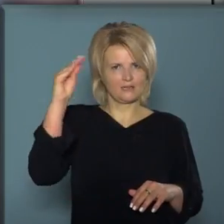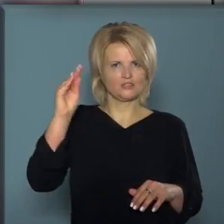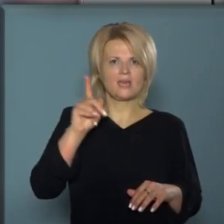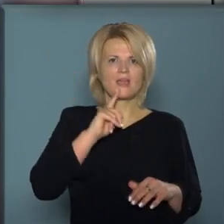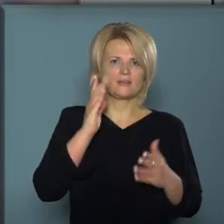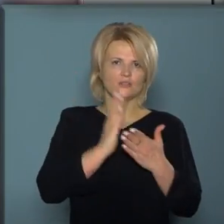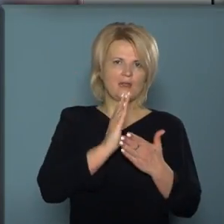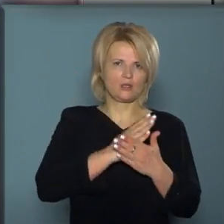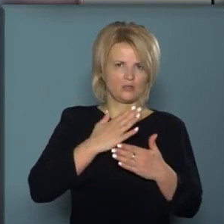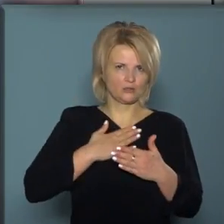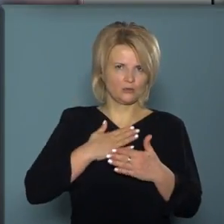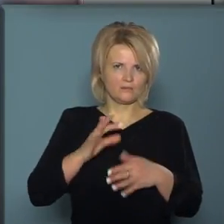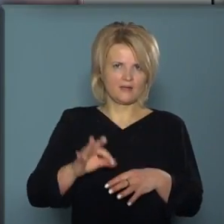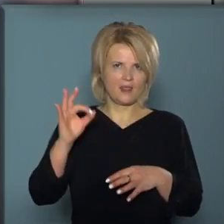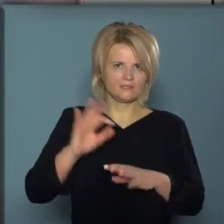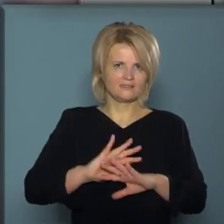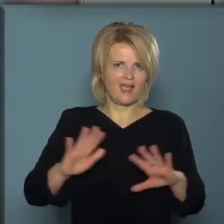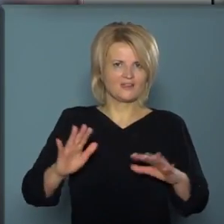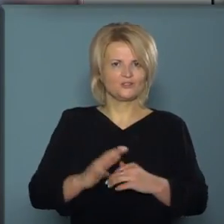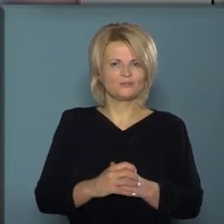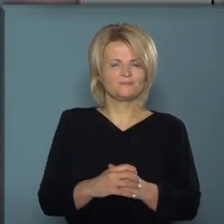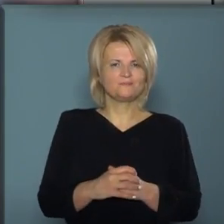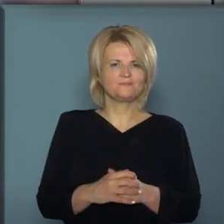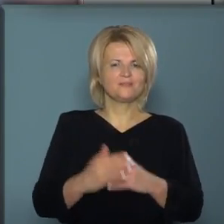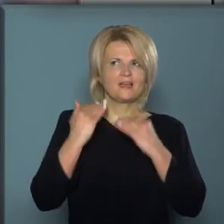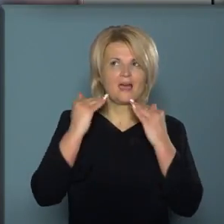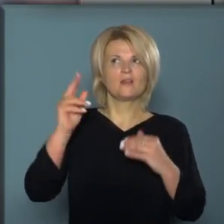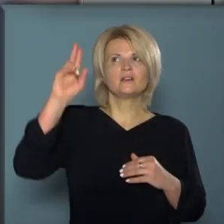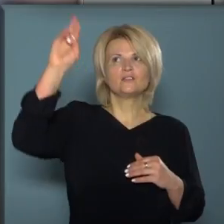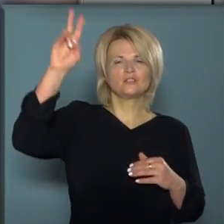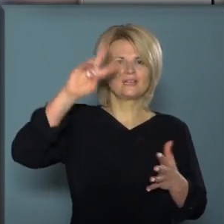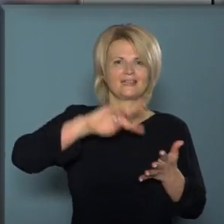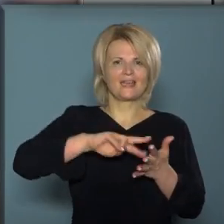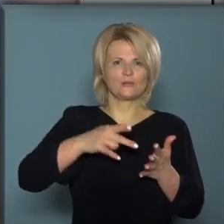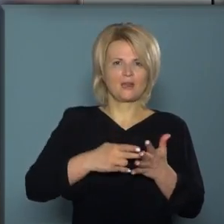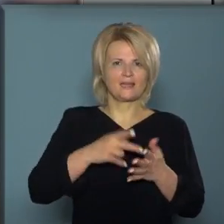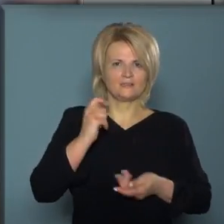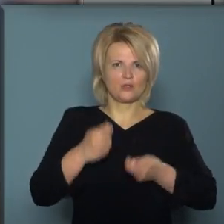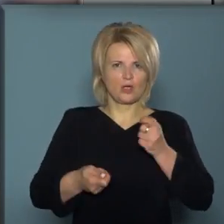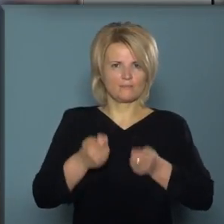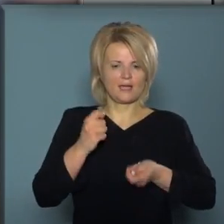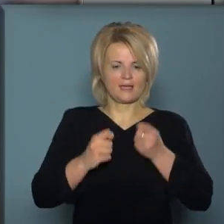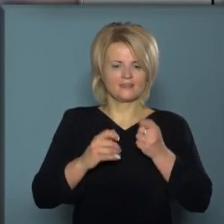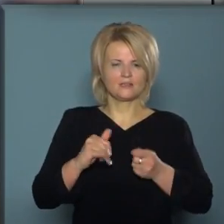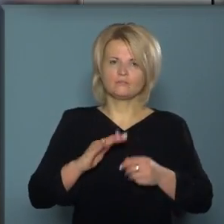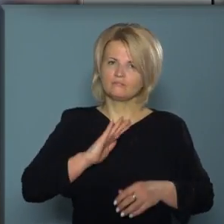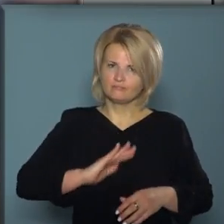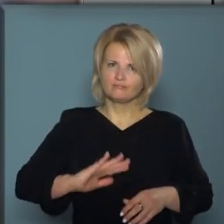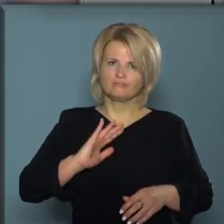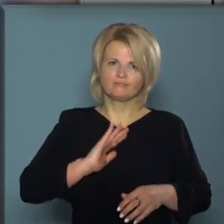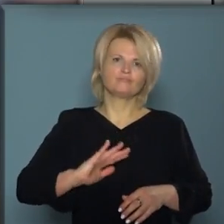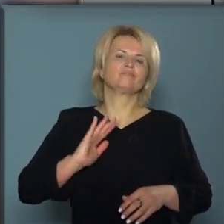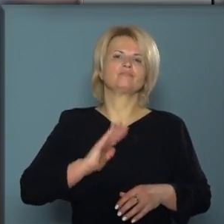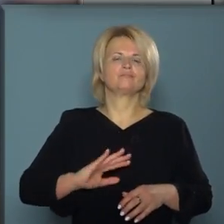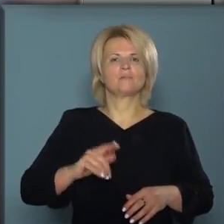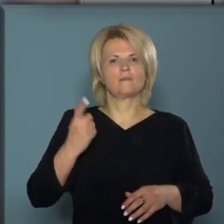nekem ezzel kapcsolatosan, és hál' Istennek a kerületben zajló kampány is egy viszonylag konszolidált,